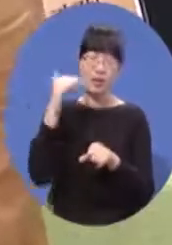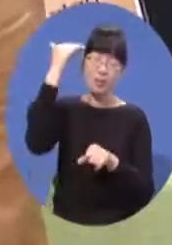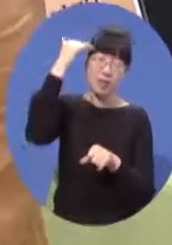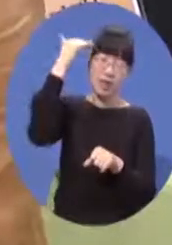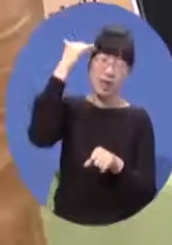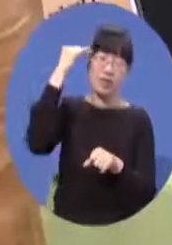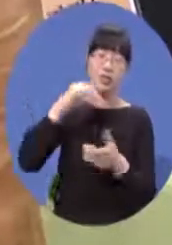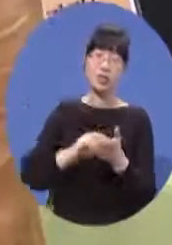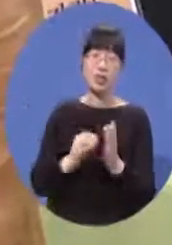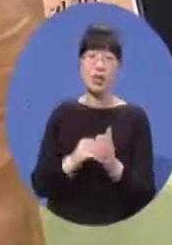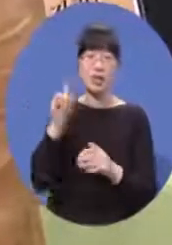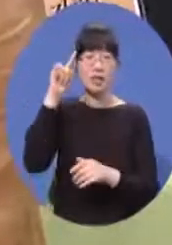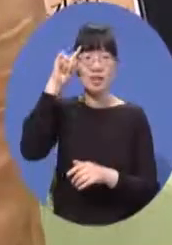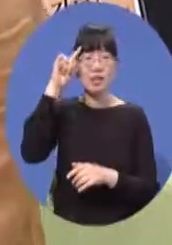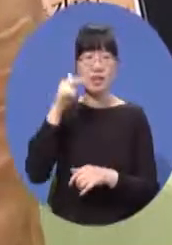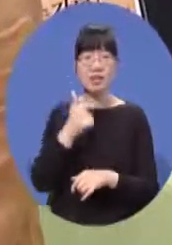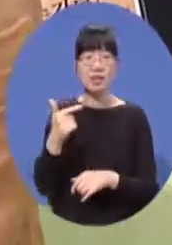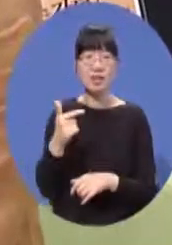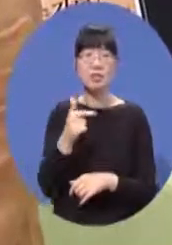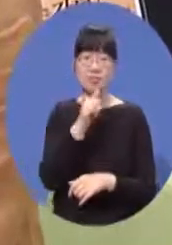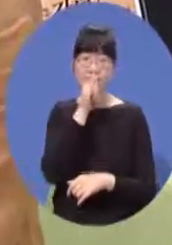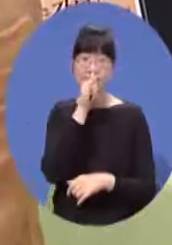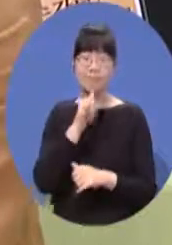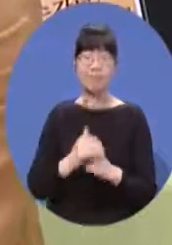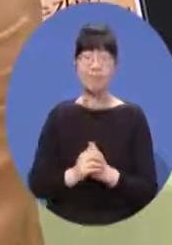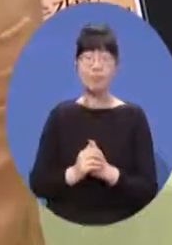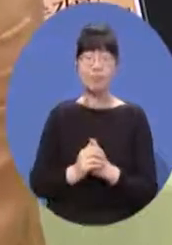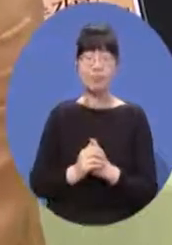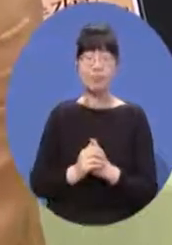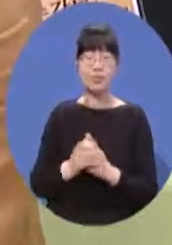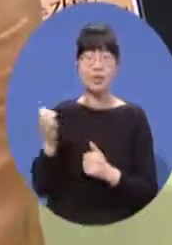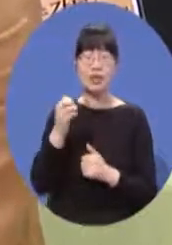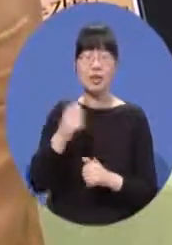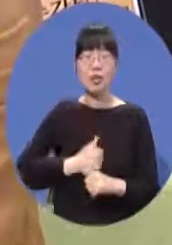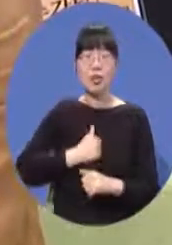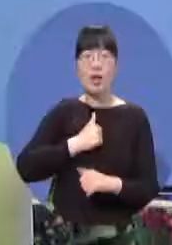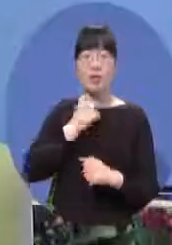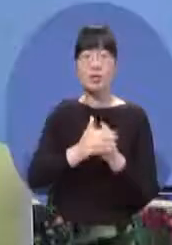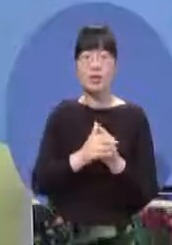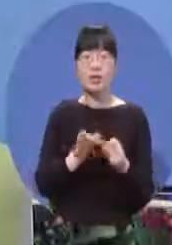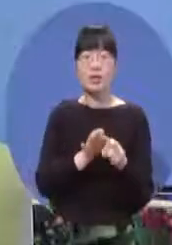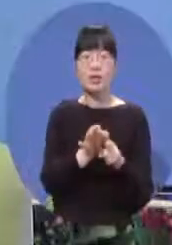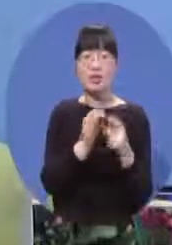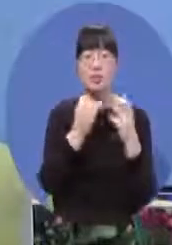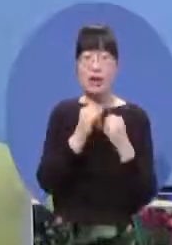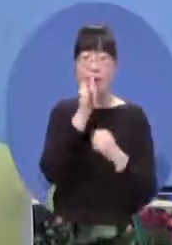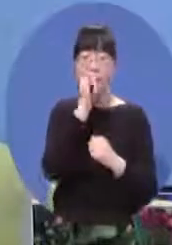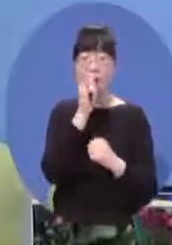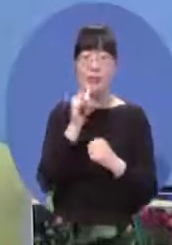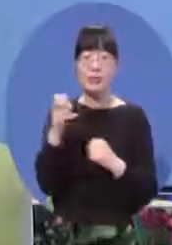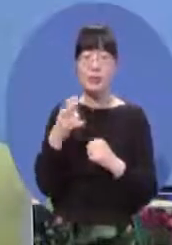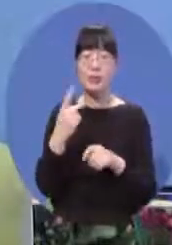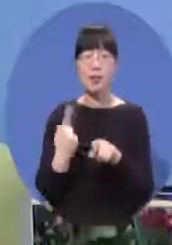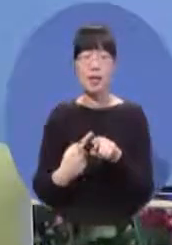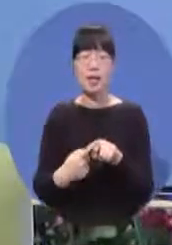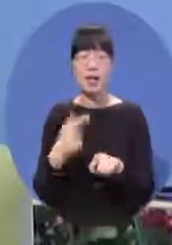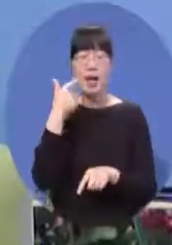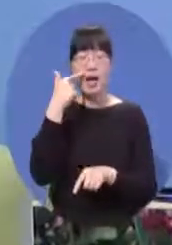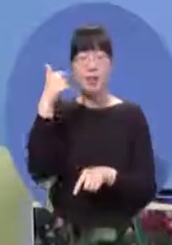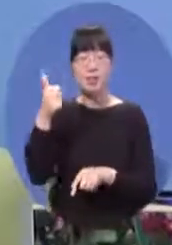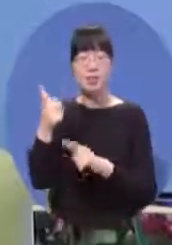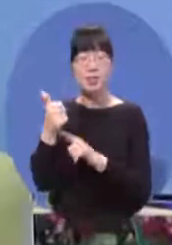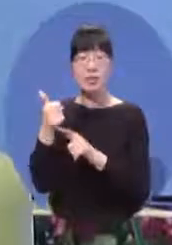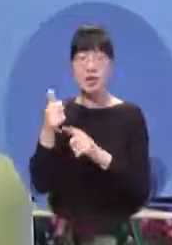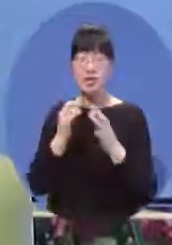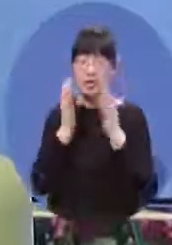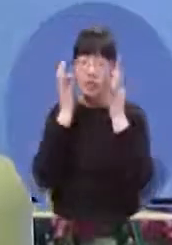방해를 줄 정도로 스트레스가 지금 상당히 좀 높은 상태예요. 그래서 자꾸 화가 나셔서 잔소리를 많이 하시게 되고 마찬가지로 아버님도